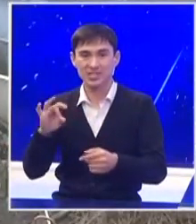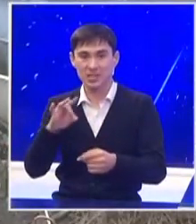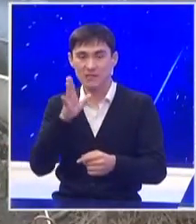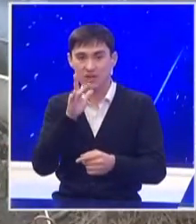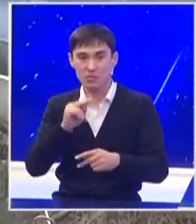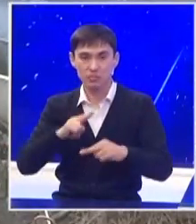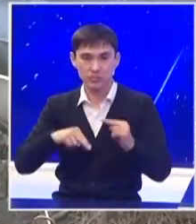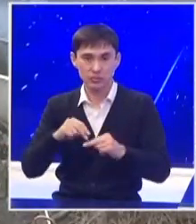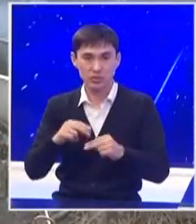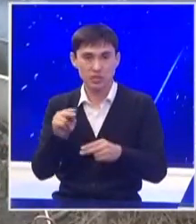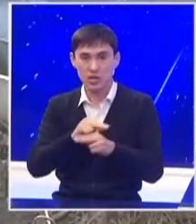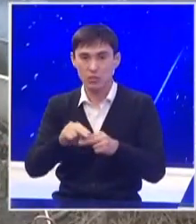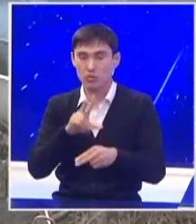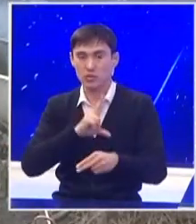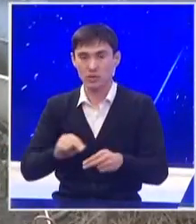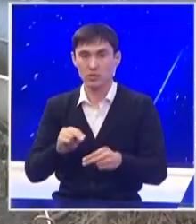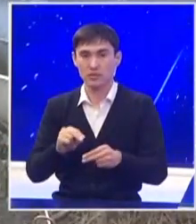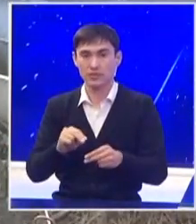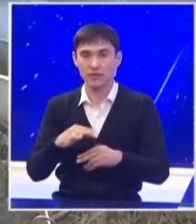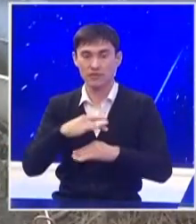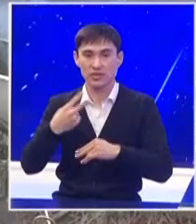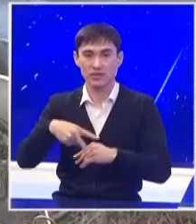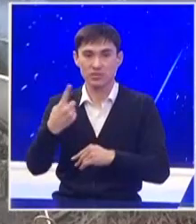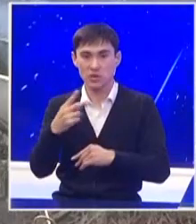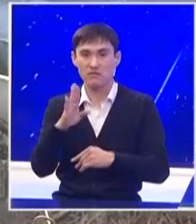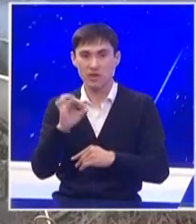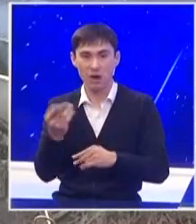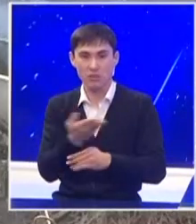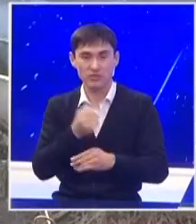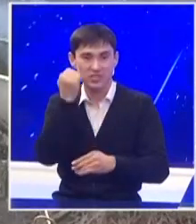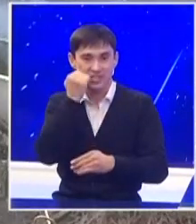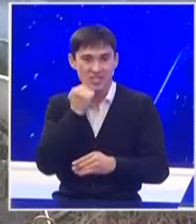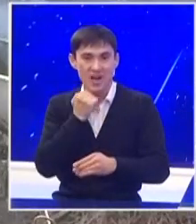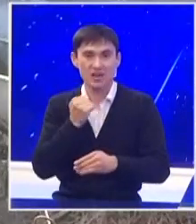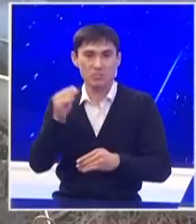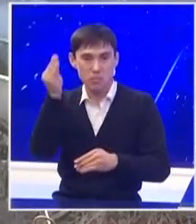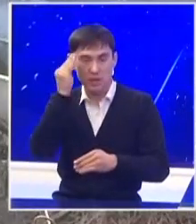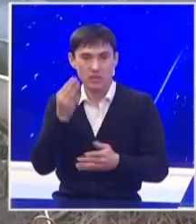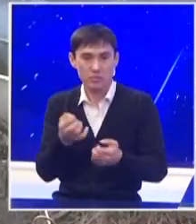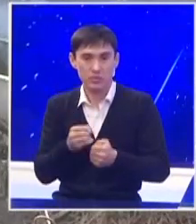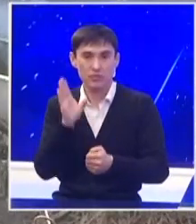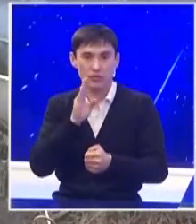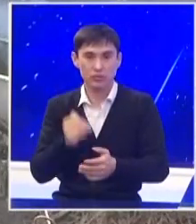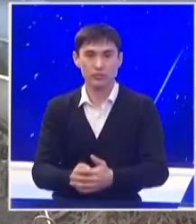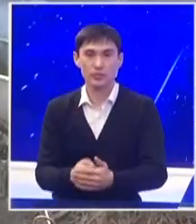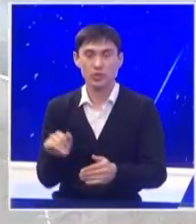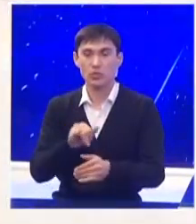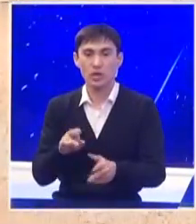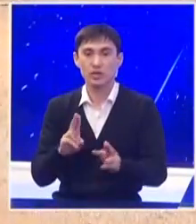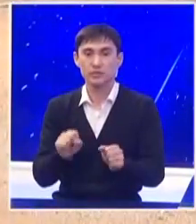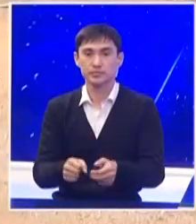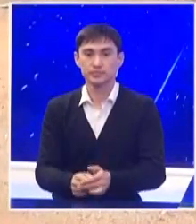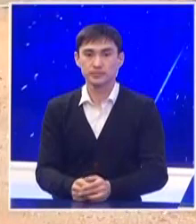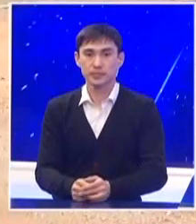С тех пор ни разу ремонта даже не было. На дворе 21 век, а мы все старым дедовским методом воду добываем. Куда это